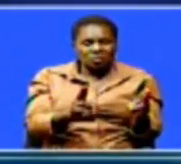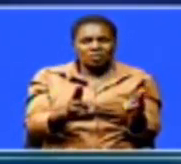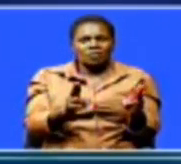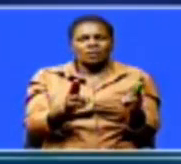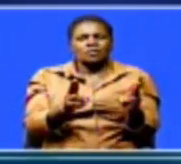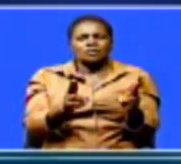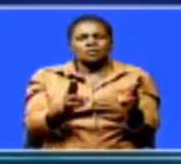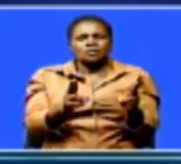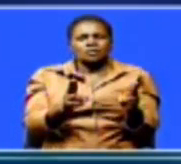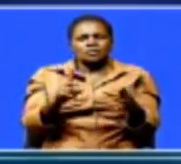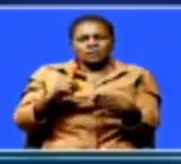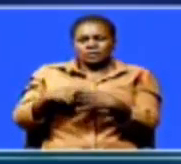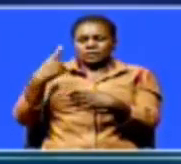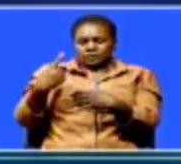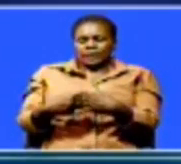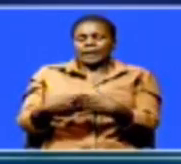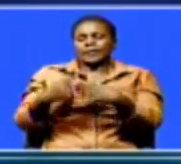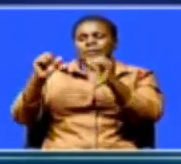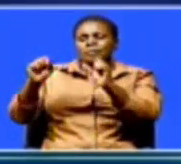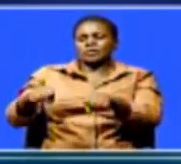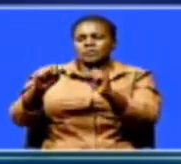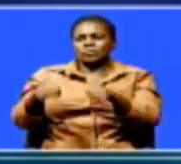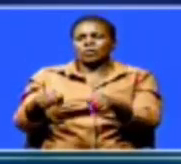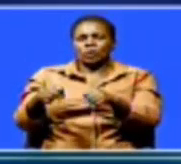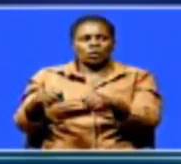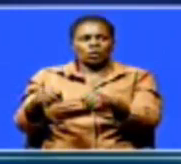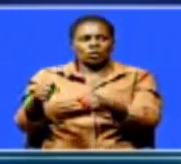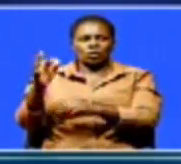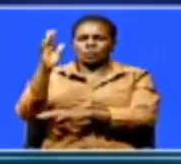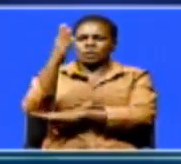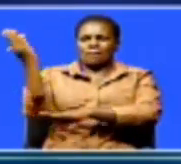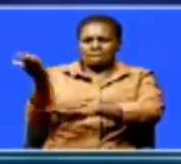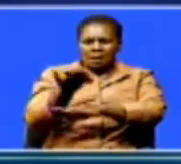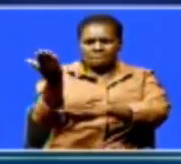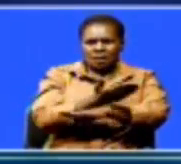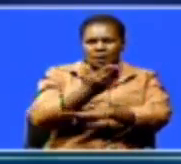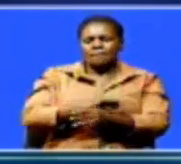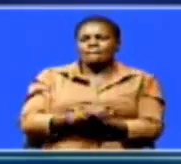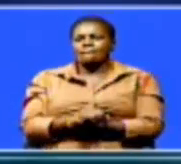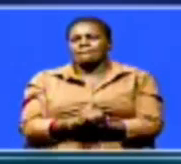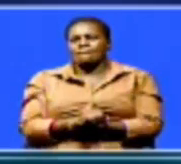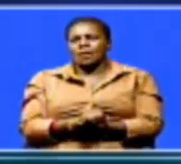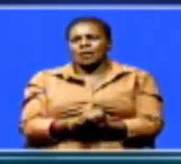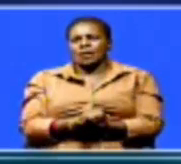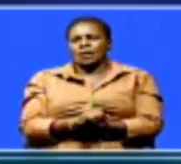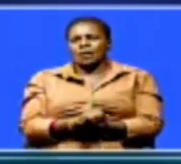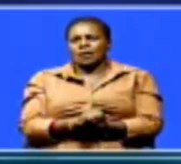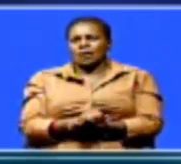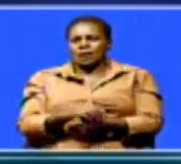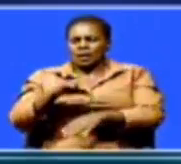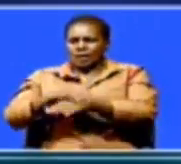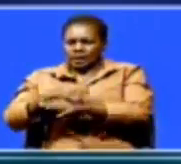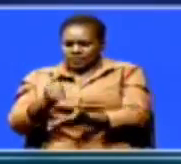kama kawaida, basi kuna uwezekano kuwa waharibifu wakaongezeka huko msituni. Sasa kitandawili kina hapo, tukipata